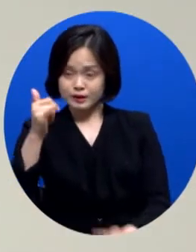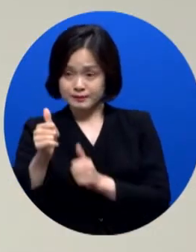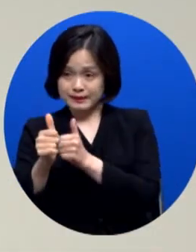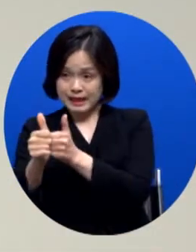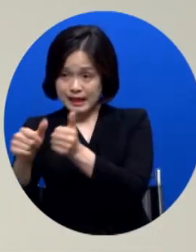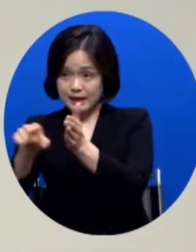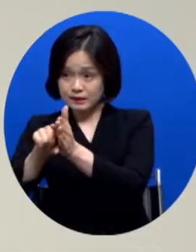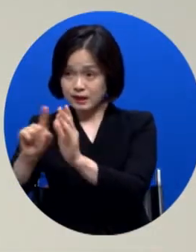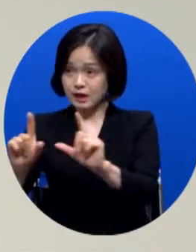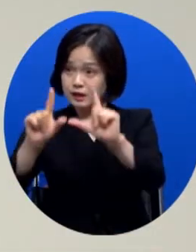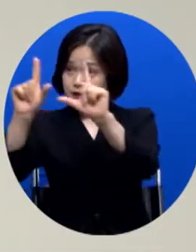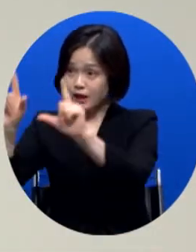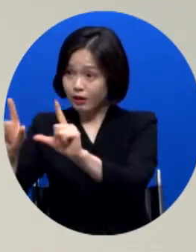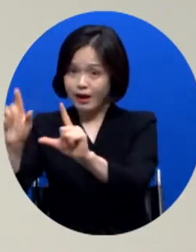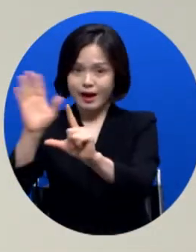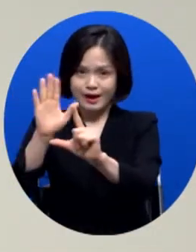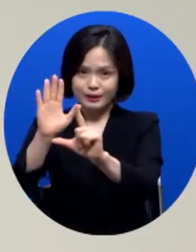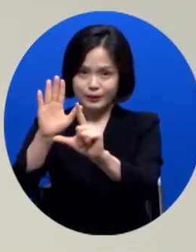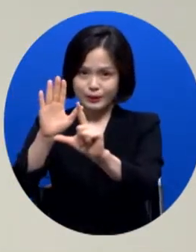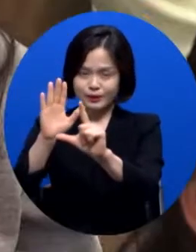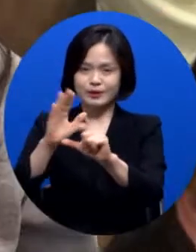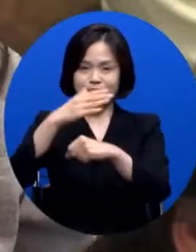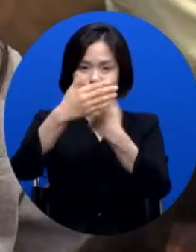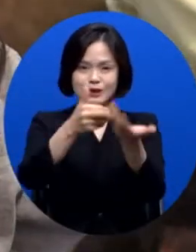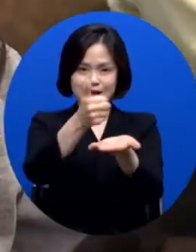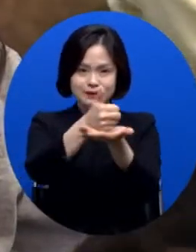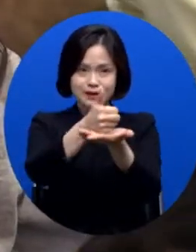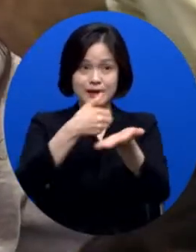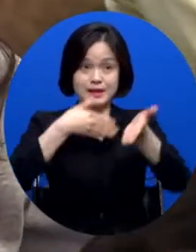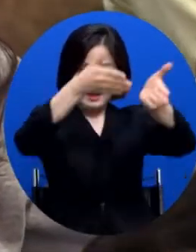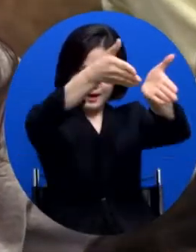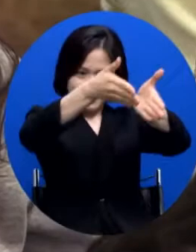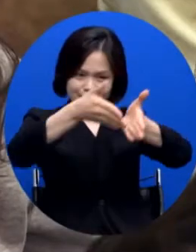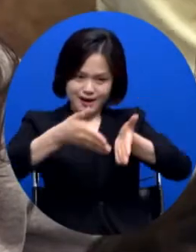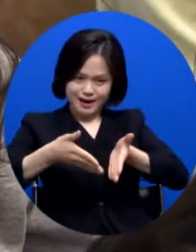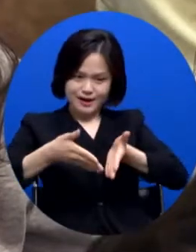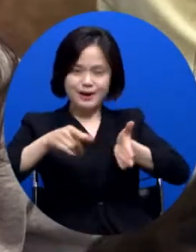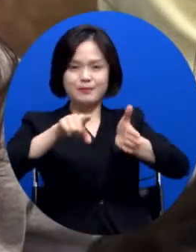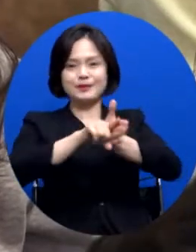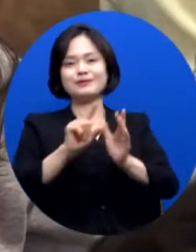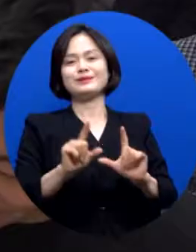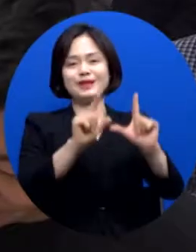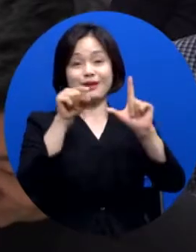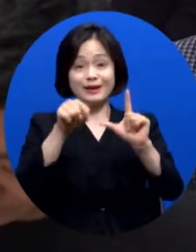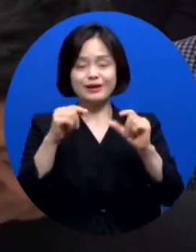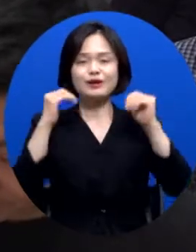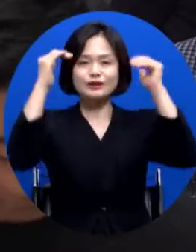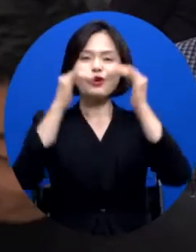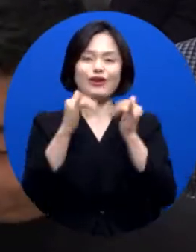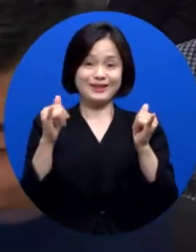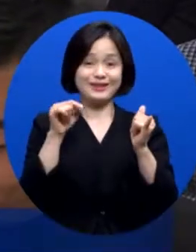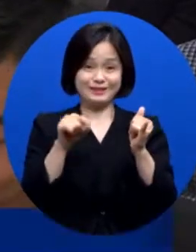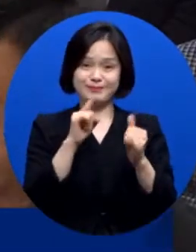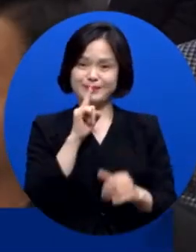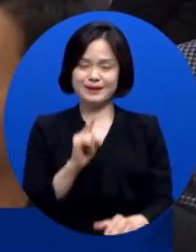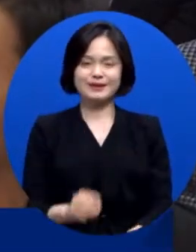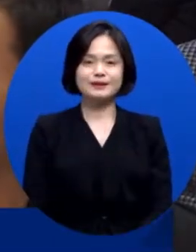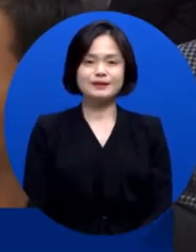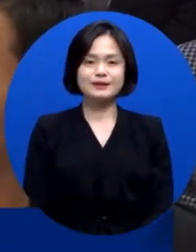신앙생활에서 벗어나 영적으로 독립하고 나의 하나님을 발견해가는 때라고 말합니다. 요한일서